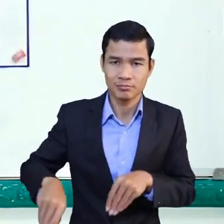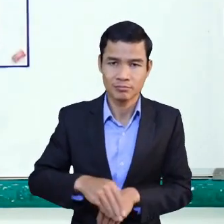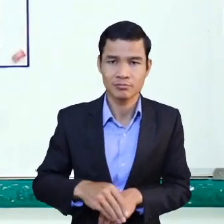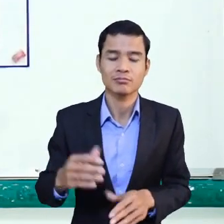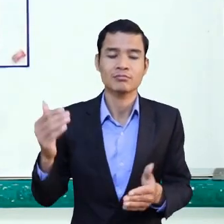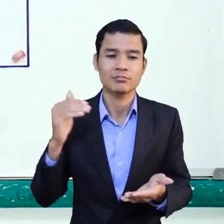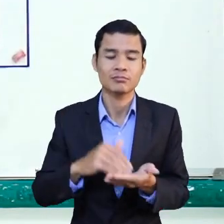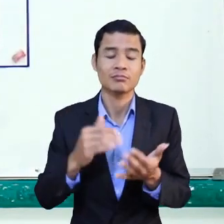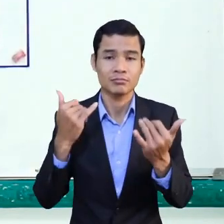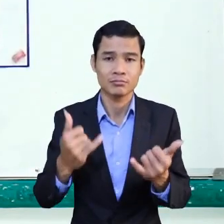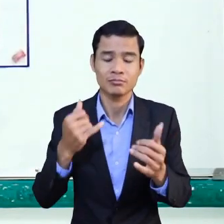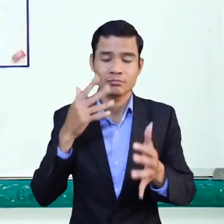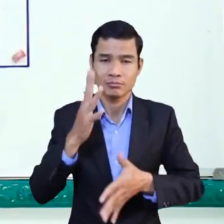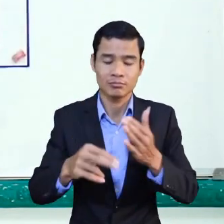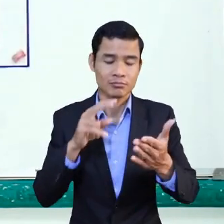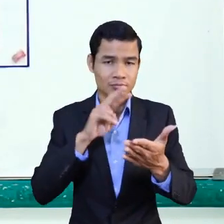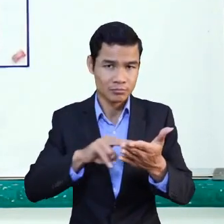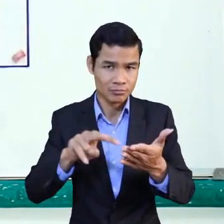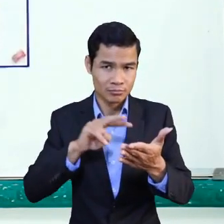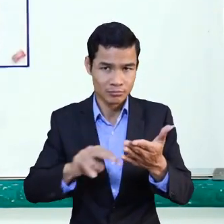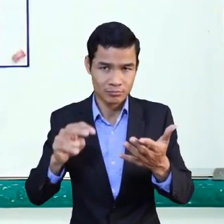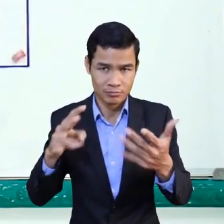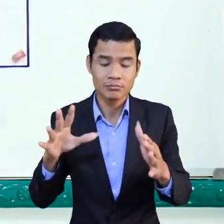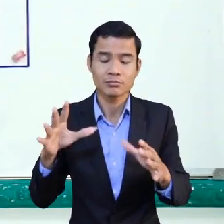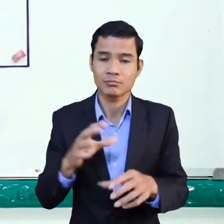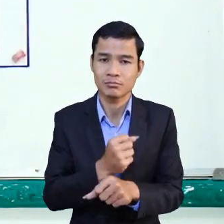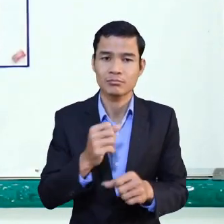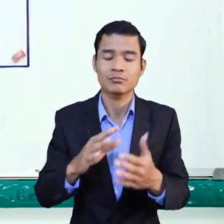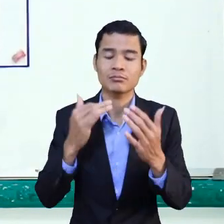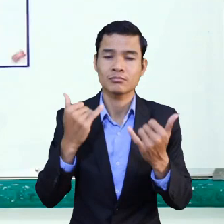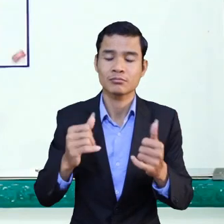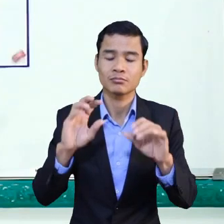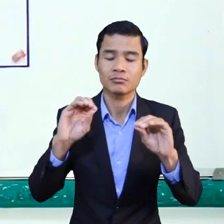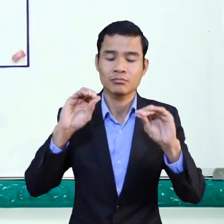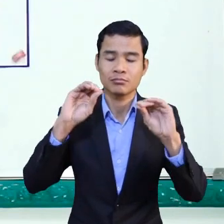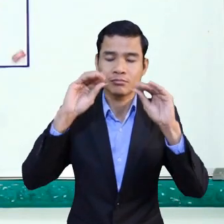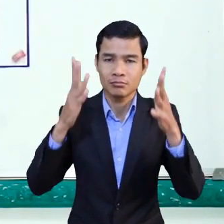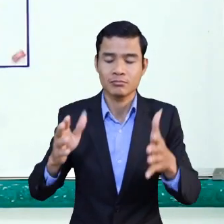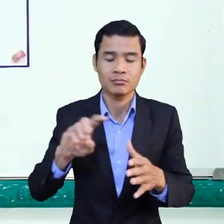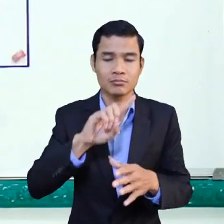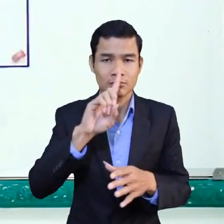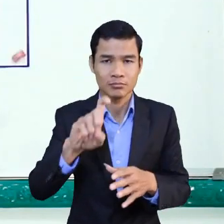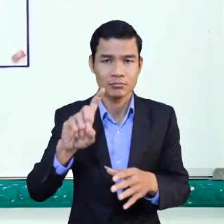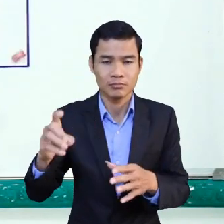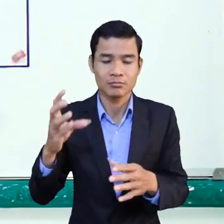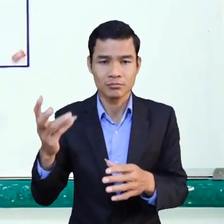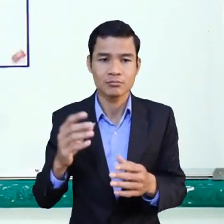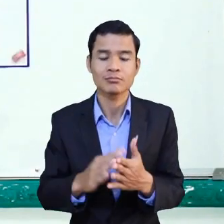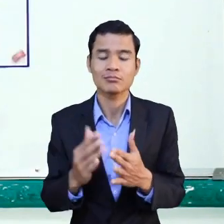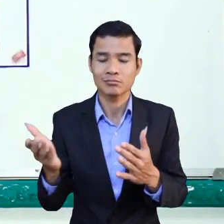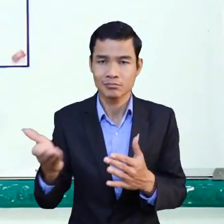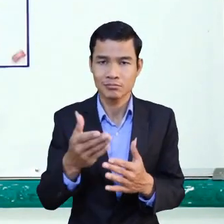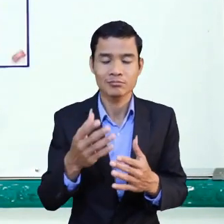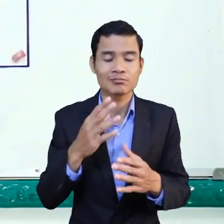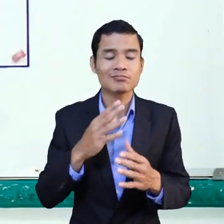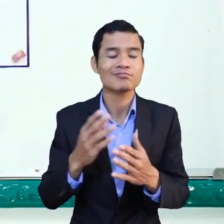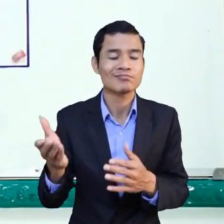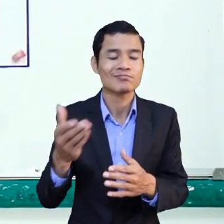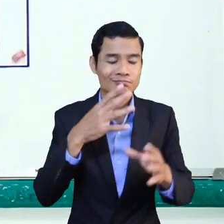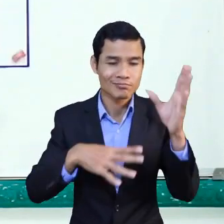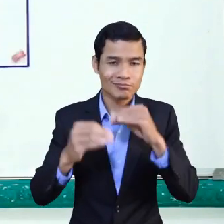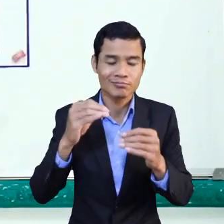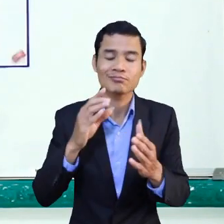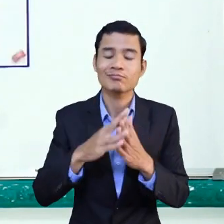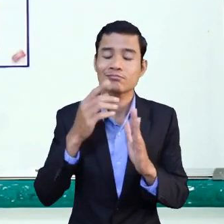ងបានអានអត្ថបទរឿងរបស់យើងចប់ហើយអ្នកគ្រូនឹងសួរកូនបន្តិចកូនចាំឆ្លើយណាអំបញ្ញមិញនេះយើងរៀនស្រាក់អ្វីដែរកូ